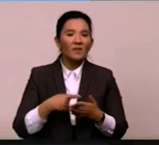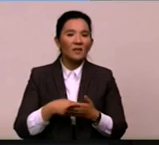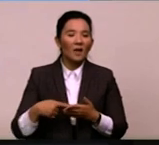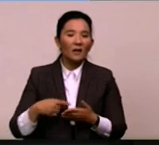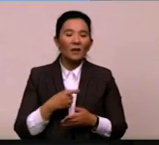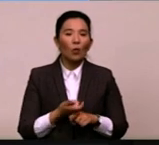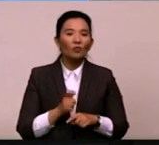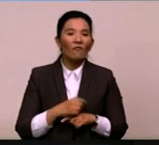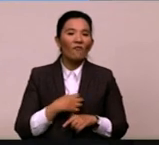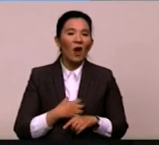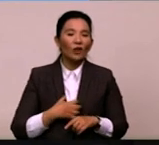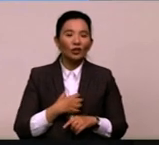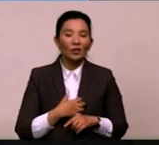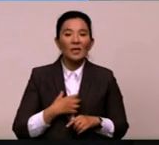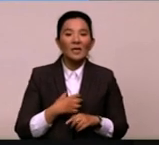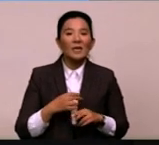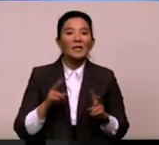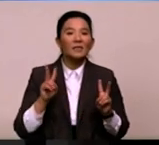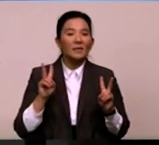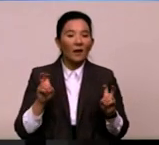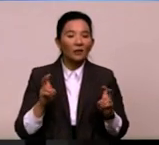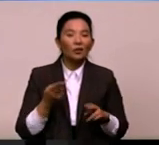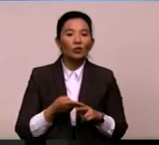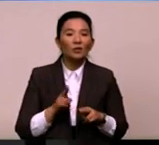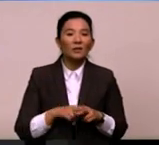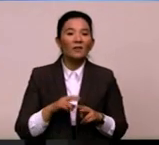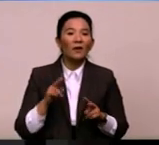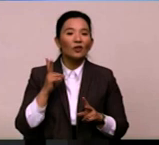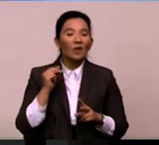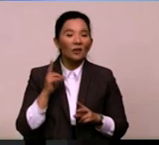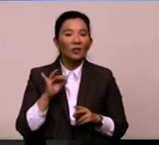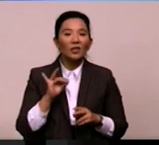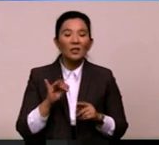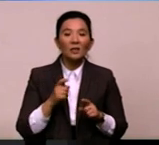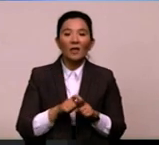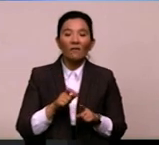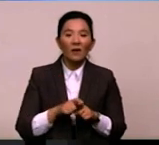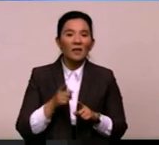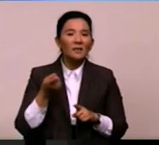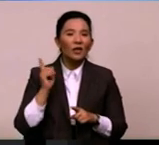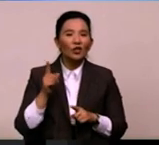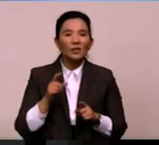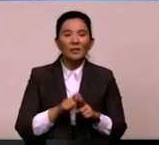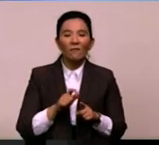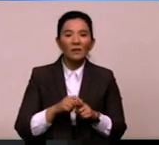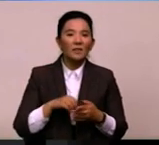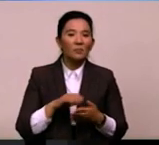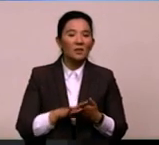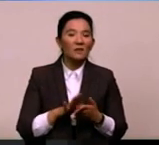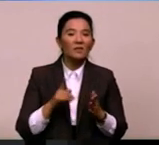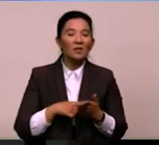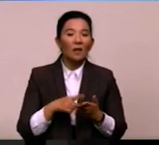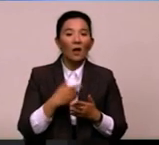важные события, даты, а также термины записывать в словарь исторических терминов. Это будет